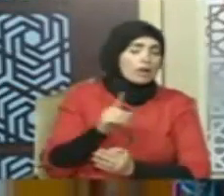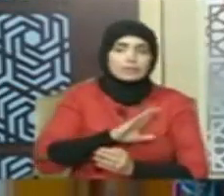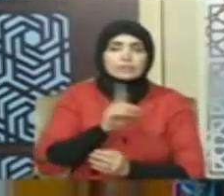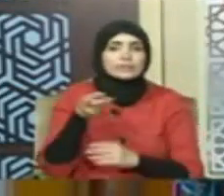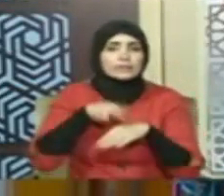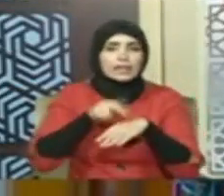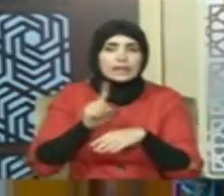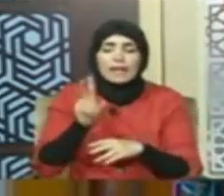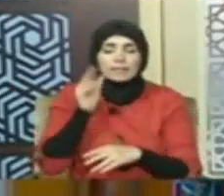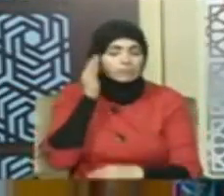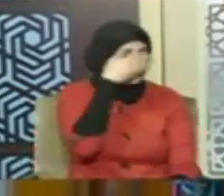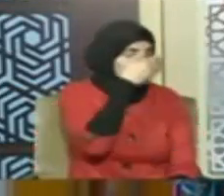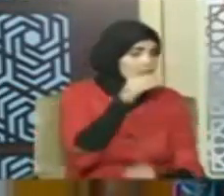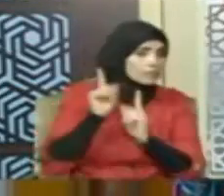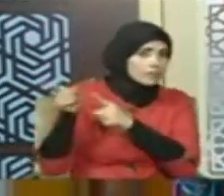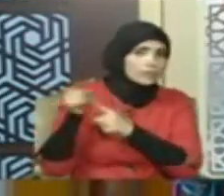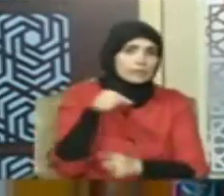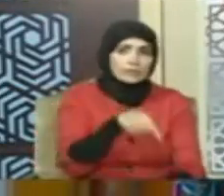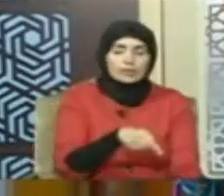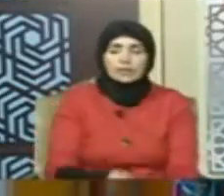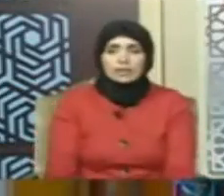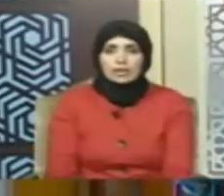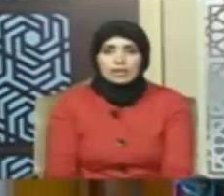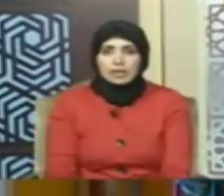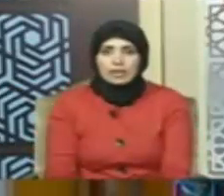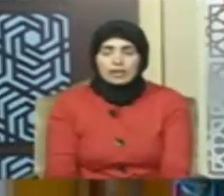لم يدعنا إلى ضر مسح.